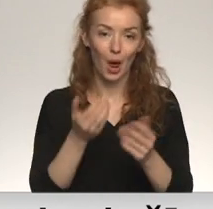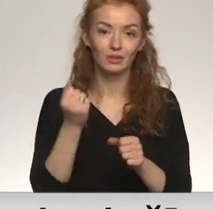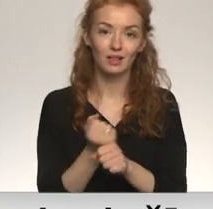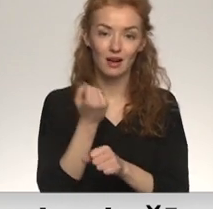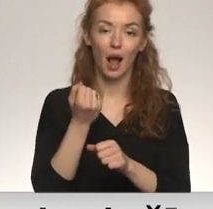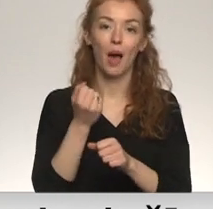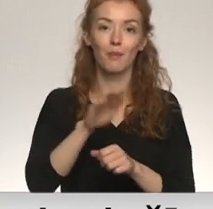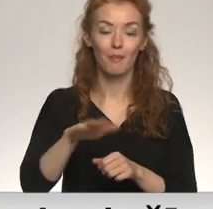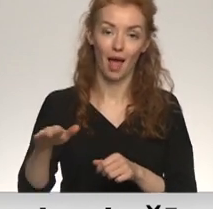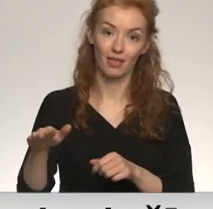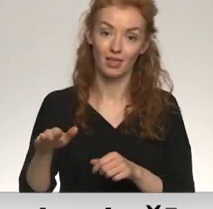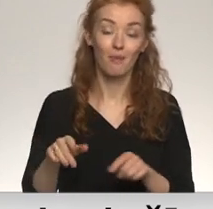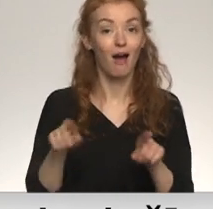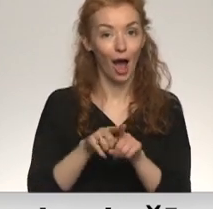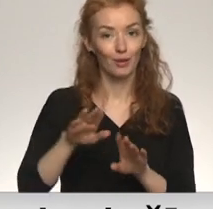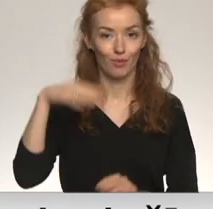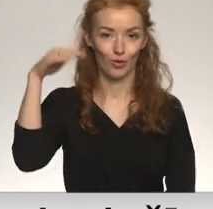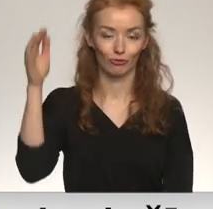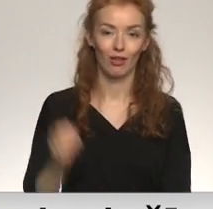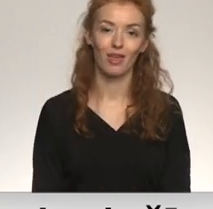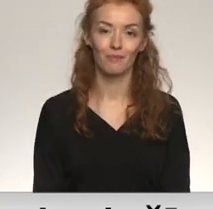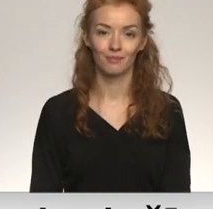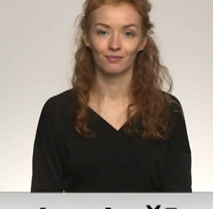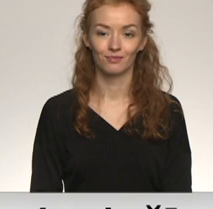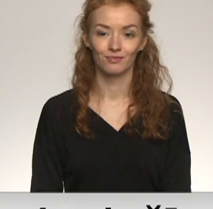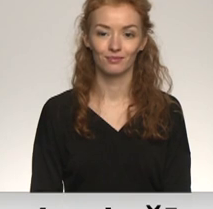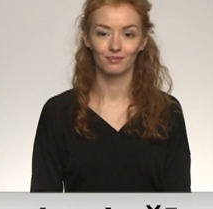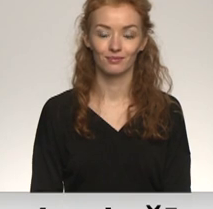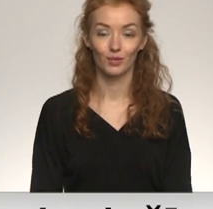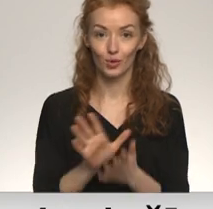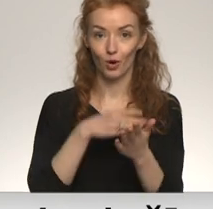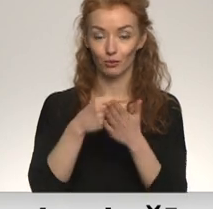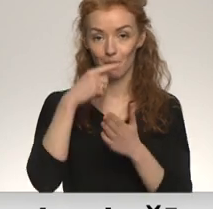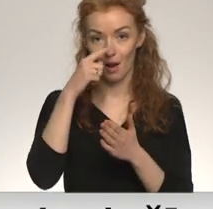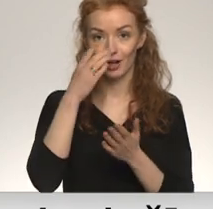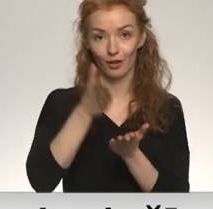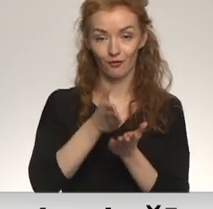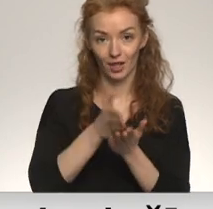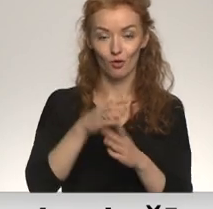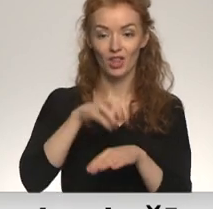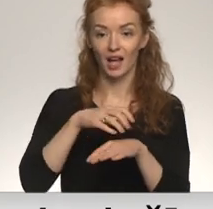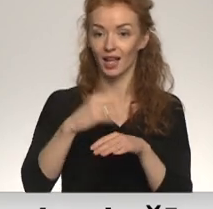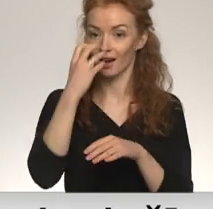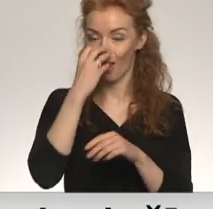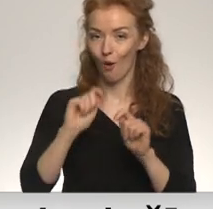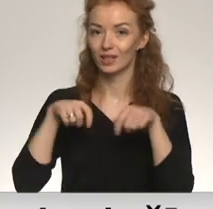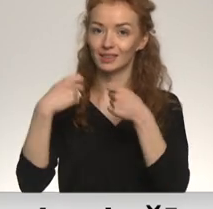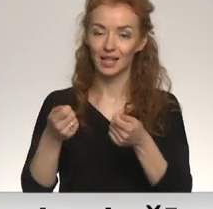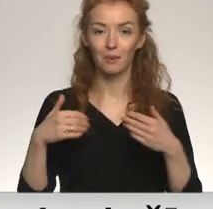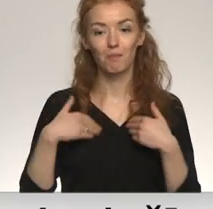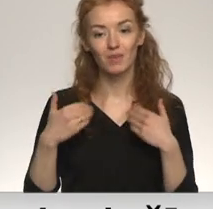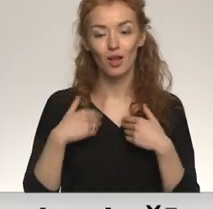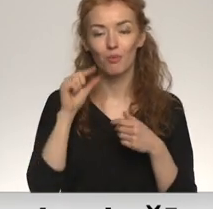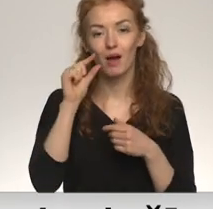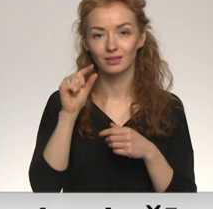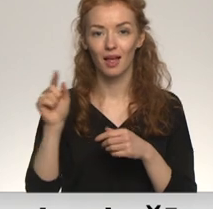centros nonākušajiem bērniem, gan arī pieaugušajiem. Jau kopš Marta vidus daktari klauni sniedz kaut nedaudz prieka